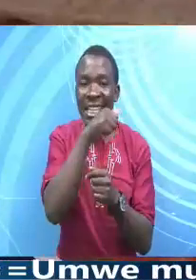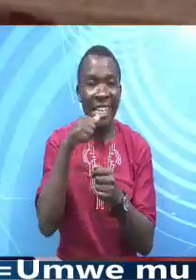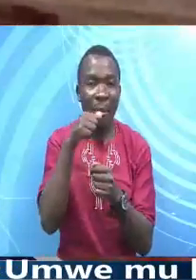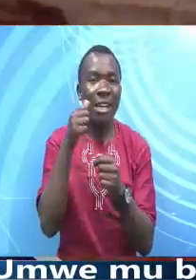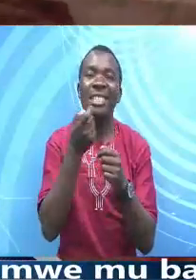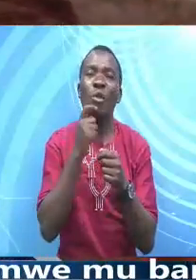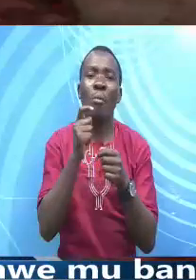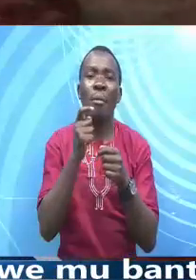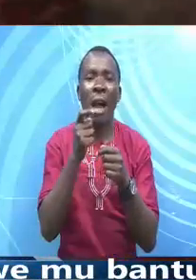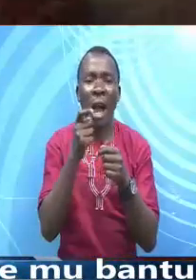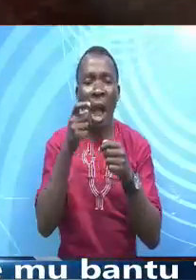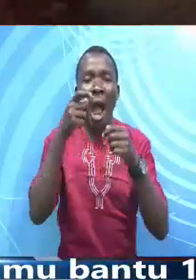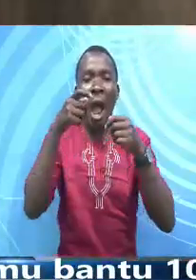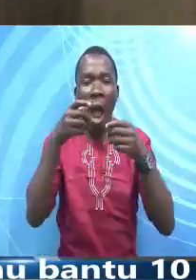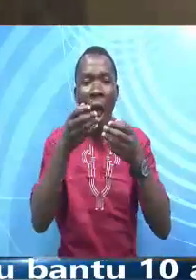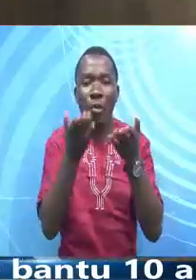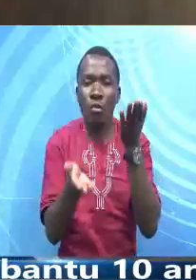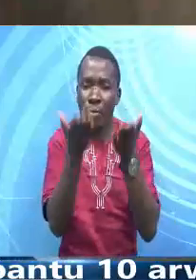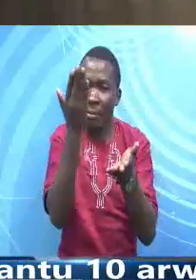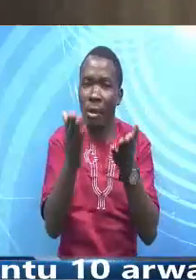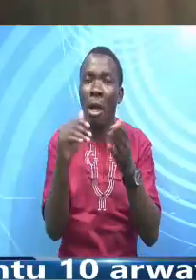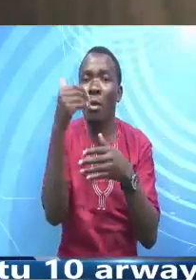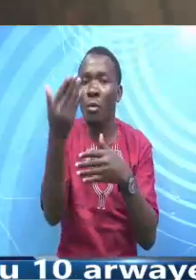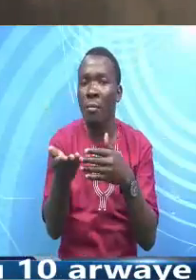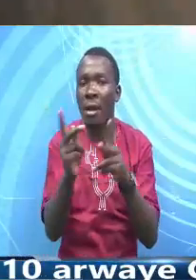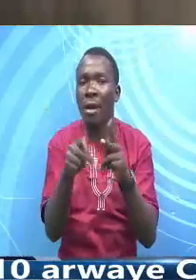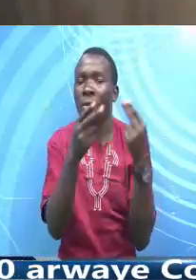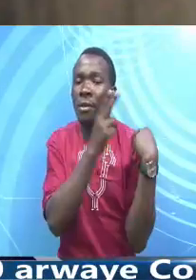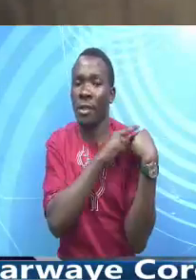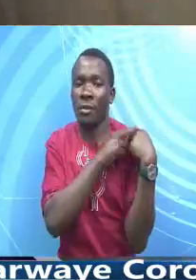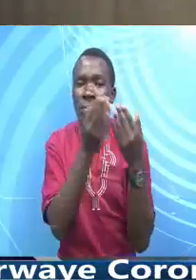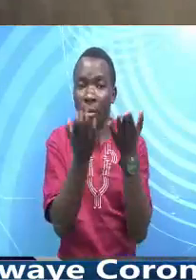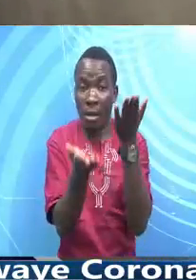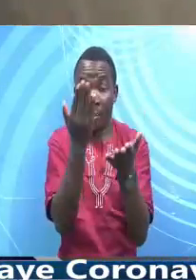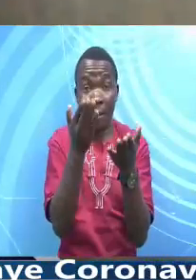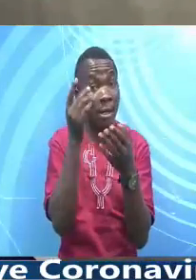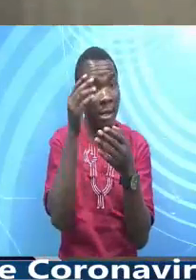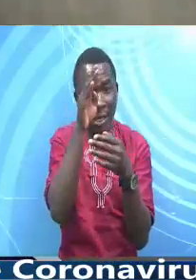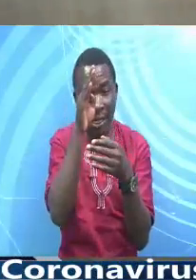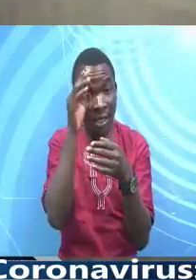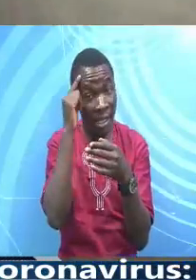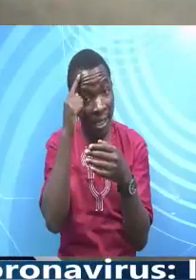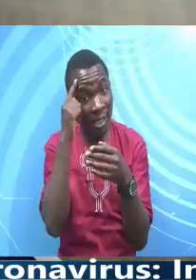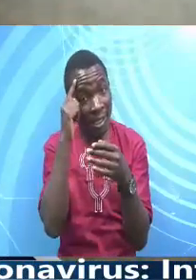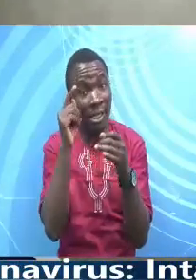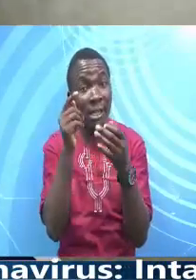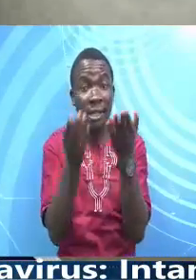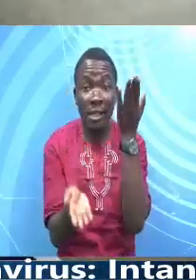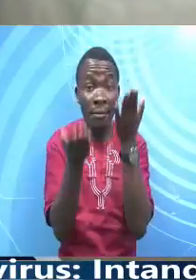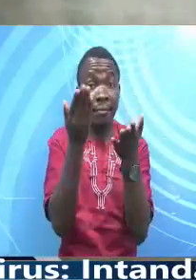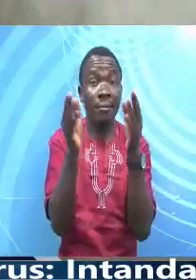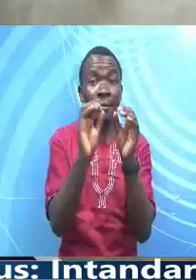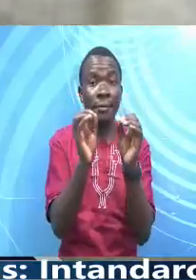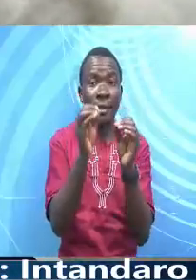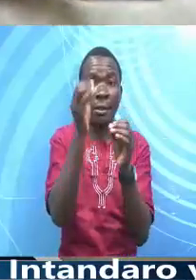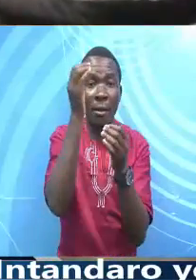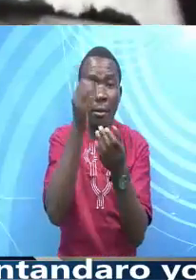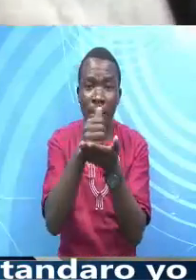gupimwa, zikaba ababishinzwe babipimye. Ntabwo nkeka ko zizaba zidapimye ku